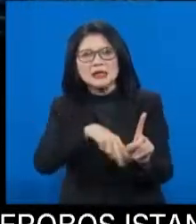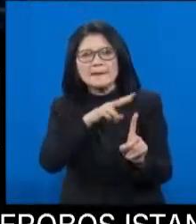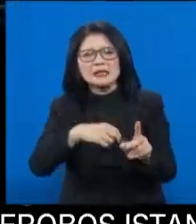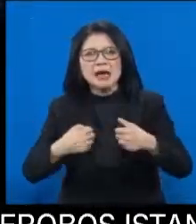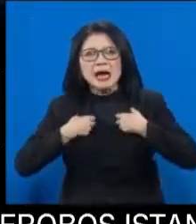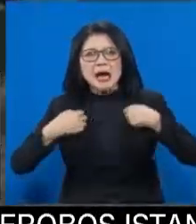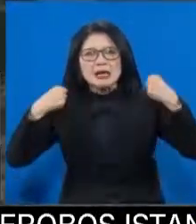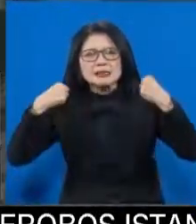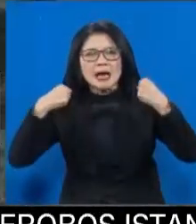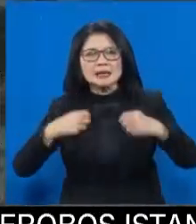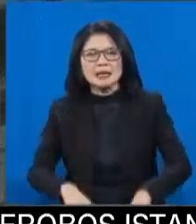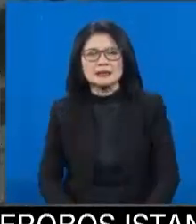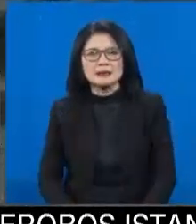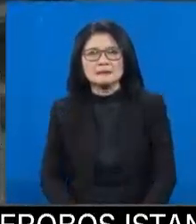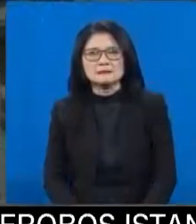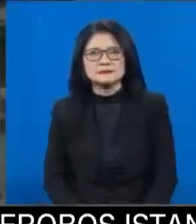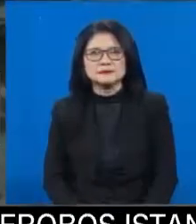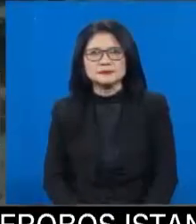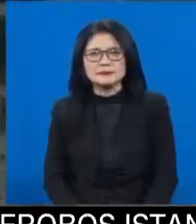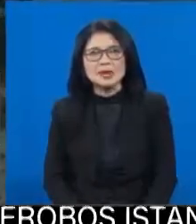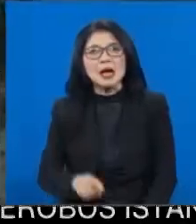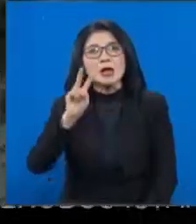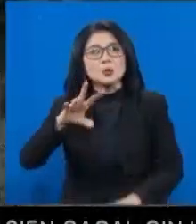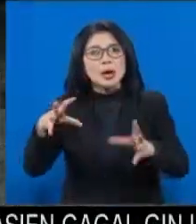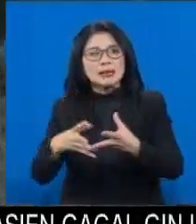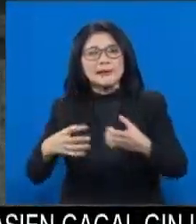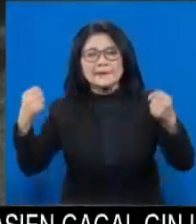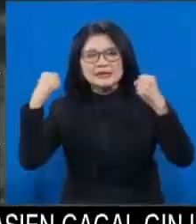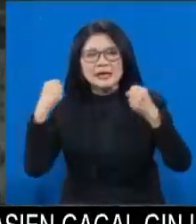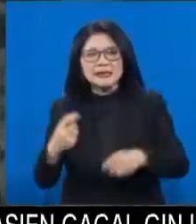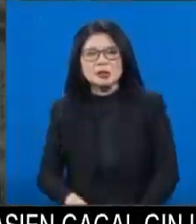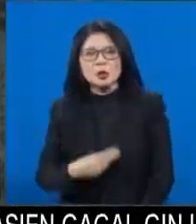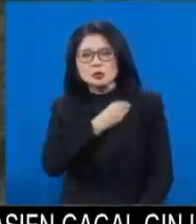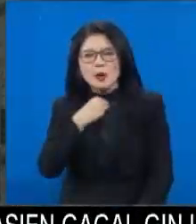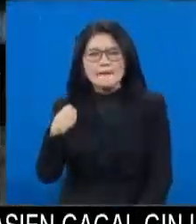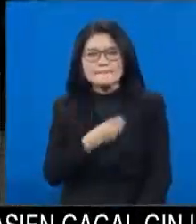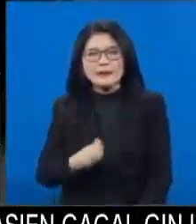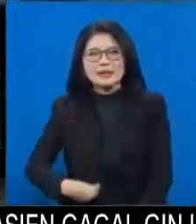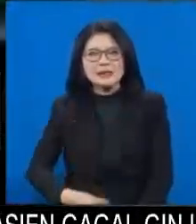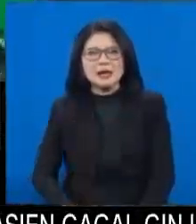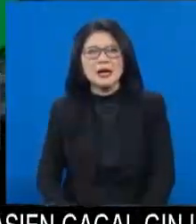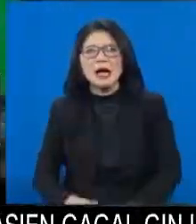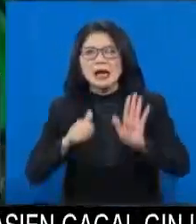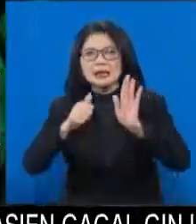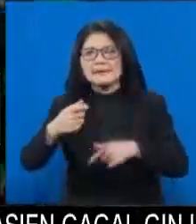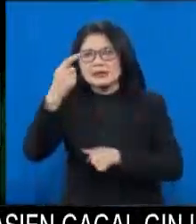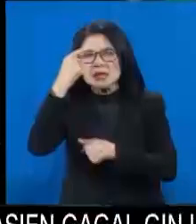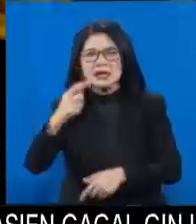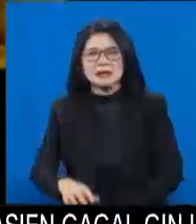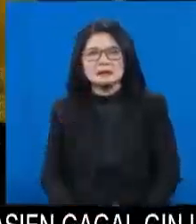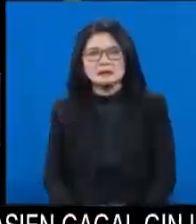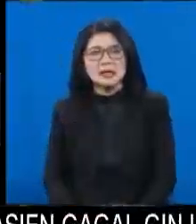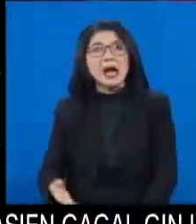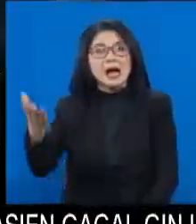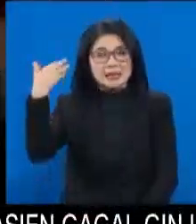Bidang Kedokteran dan Kesehatan Polda Jatim. 2 tim kesehatan diturunkan untuk memeriksa kondisi kesehatan 6 tersangka. Tadi sudah